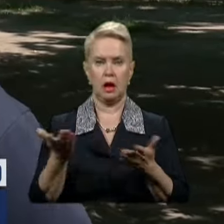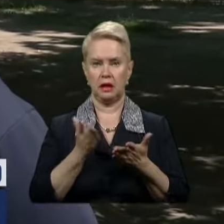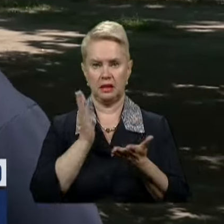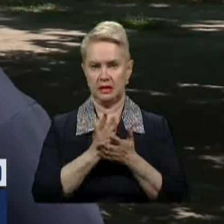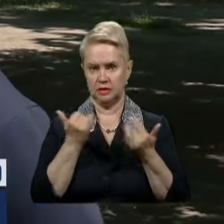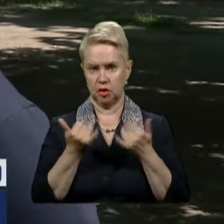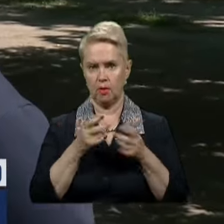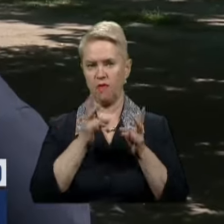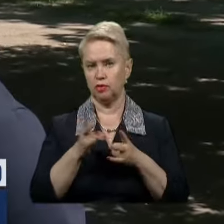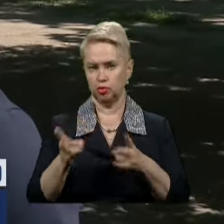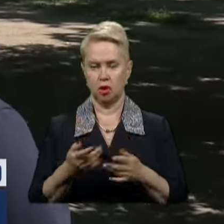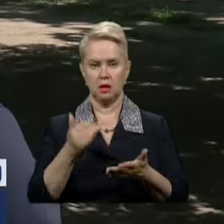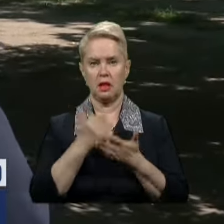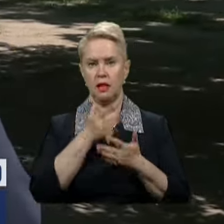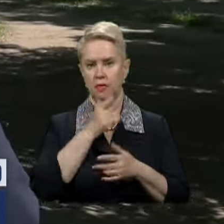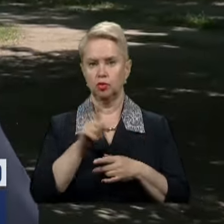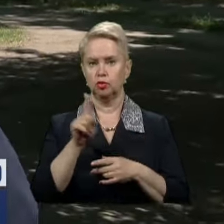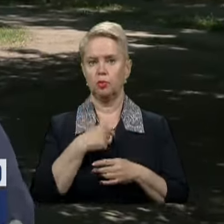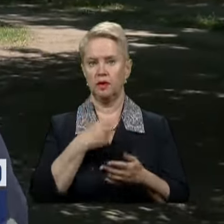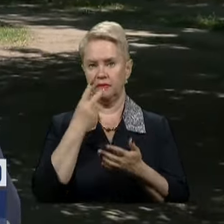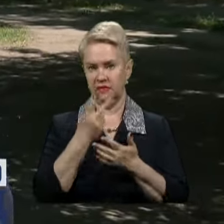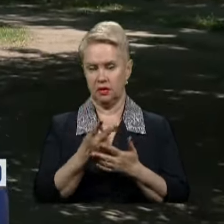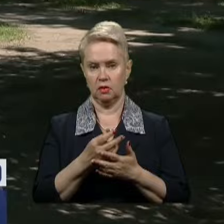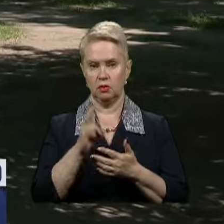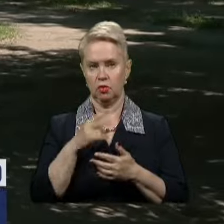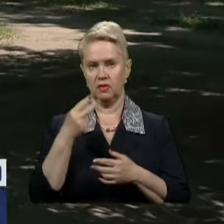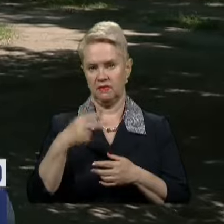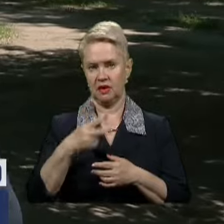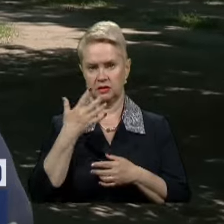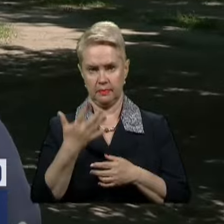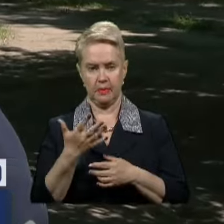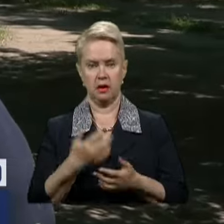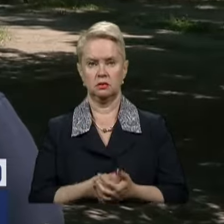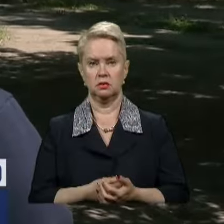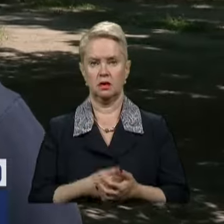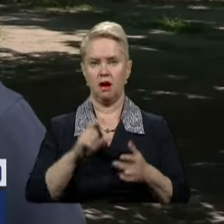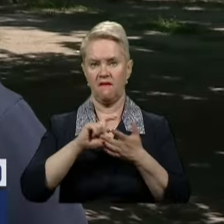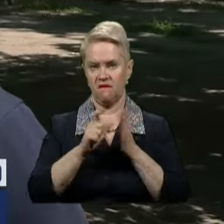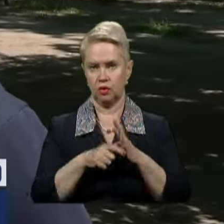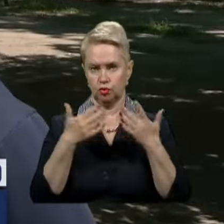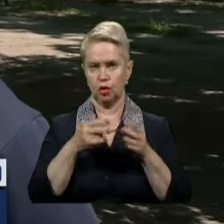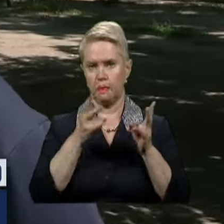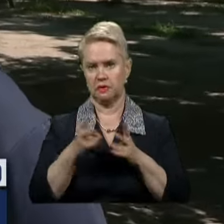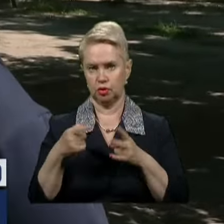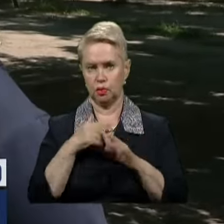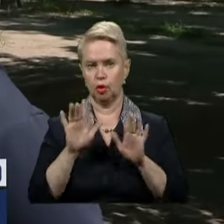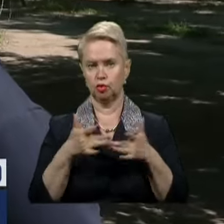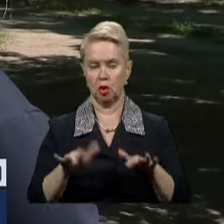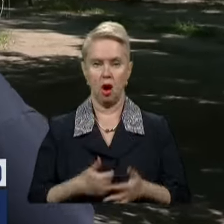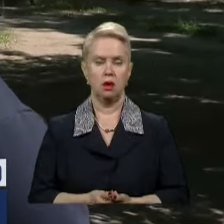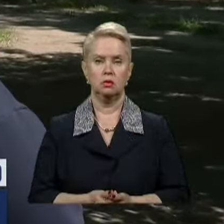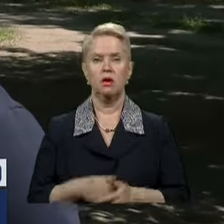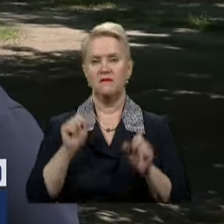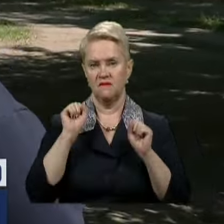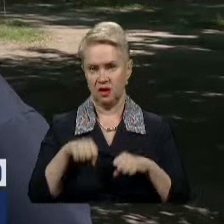є зараз повреждення, на даний момент те, що ми бачимо. Ну, 25 квартир вже пострадавших ми насчитали, тобто,